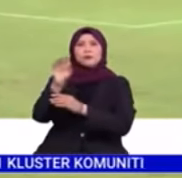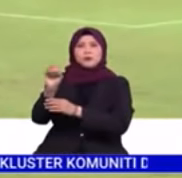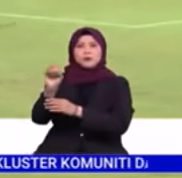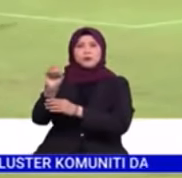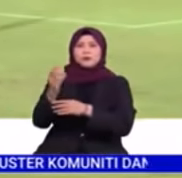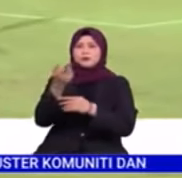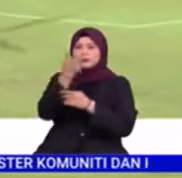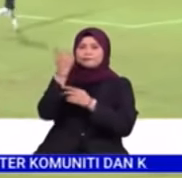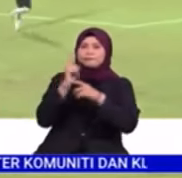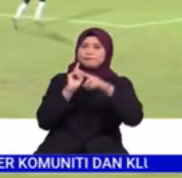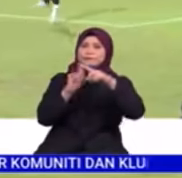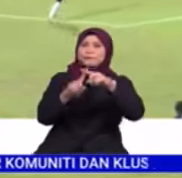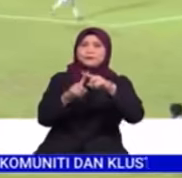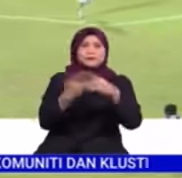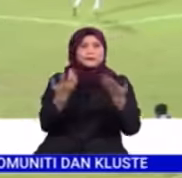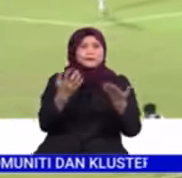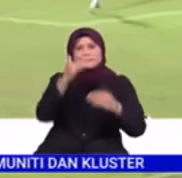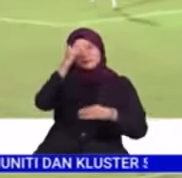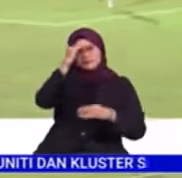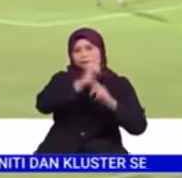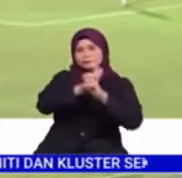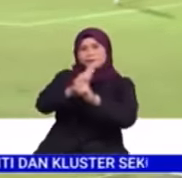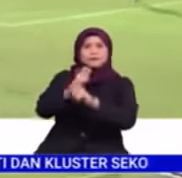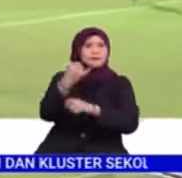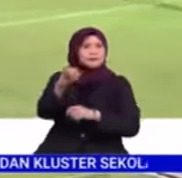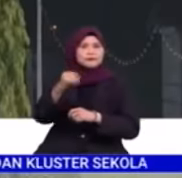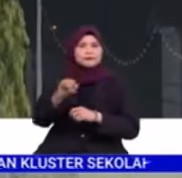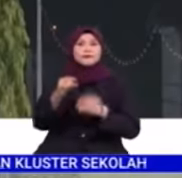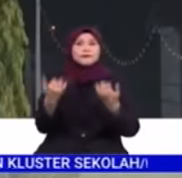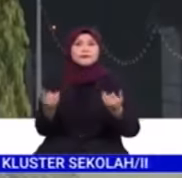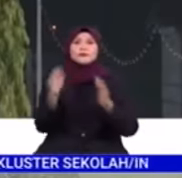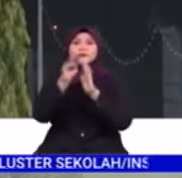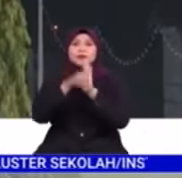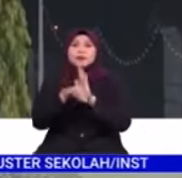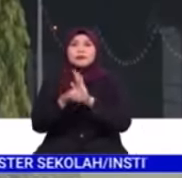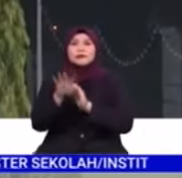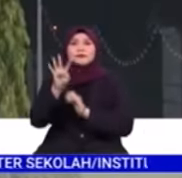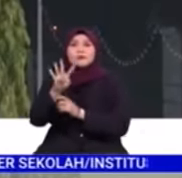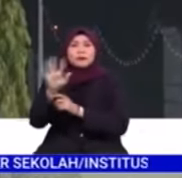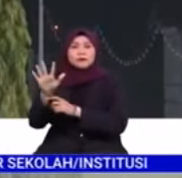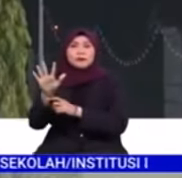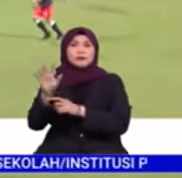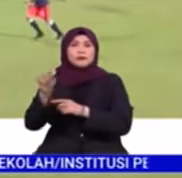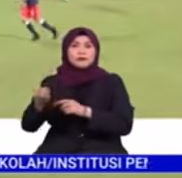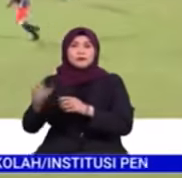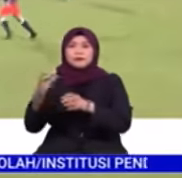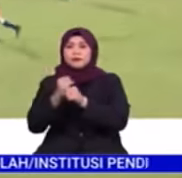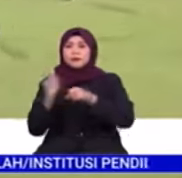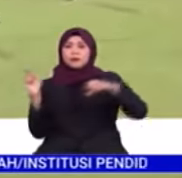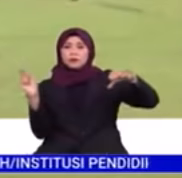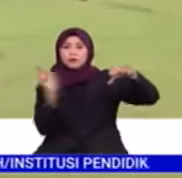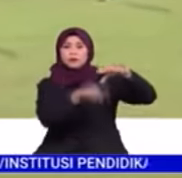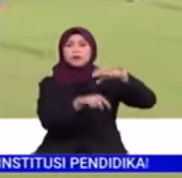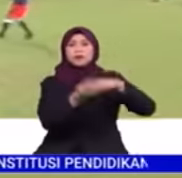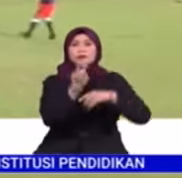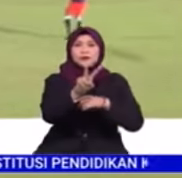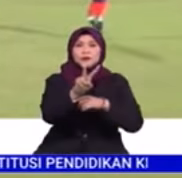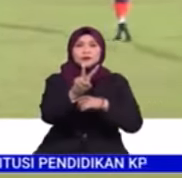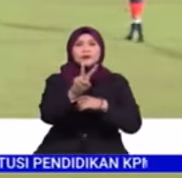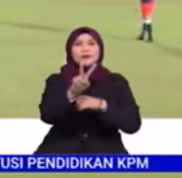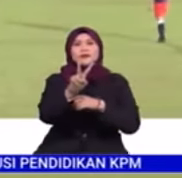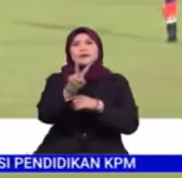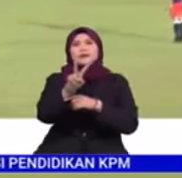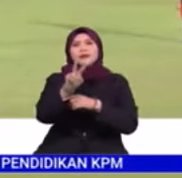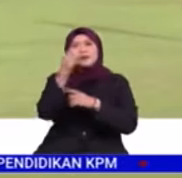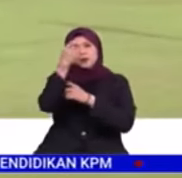hasil kecelakaan pertahanan Jadi dua bagaimana point pada menit ke-45 pelawak bergaya meledak gol kedua melalui Fernando Rodriguez